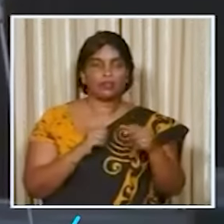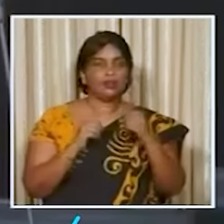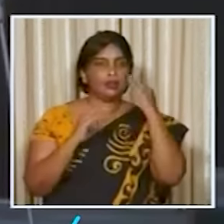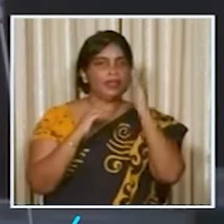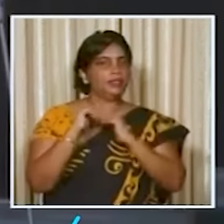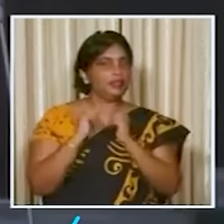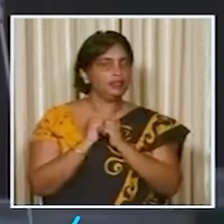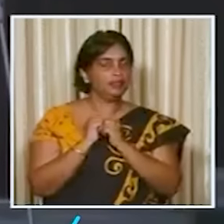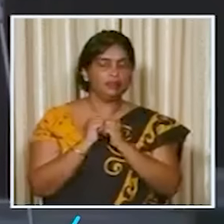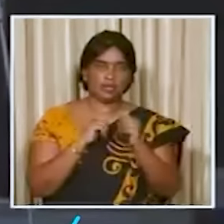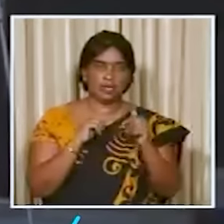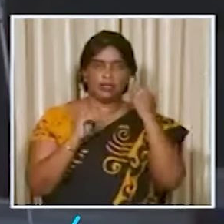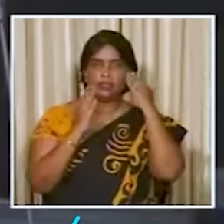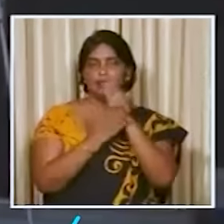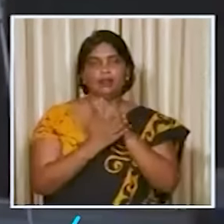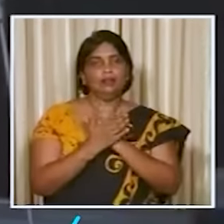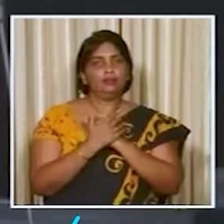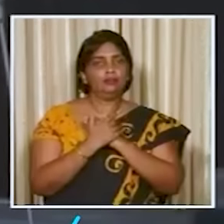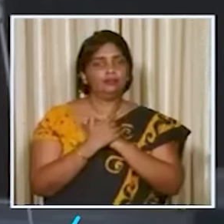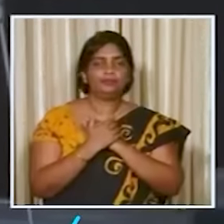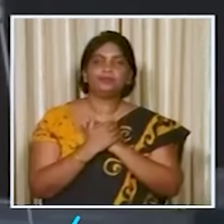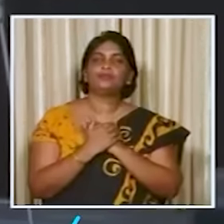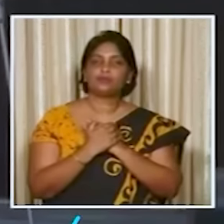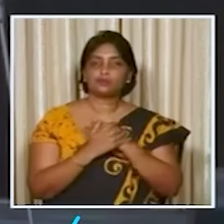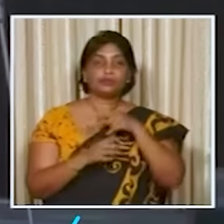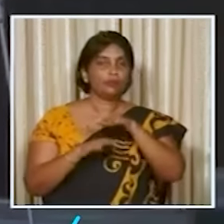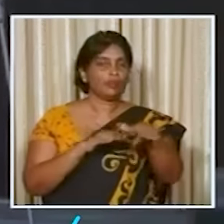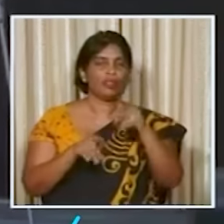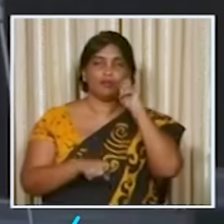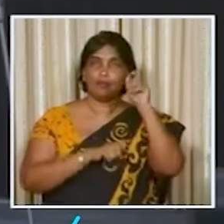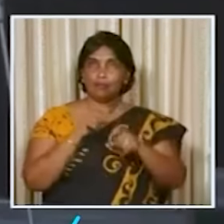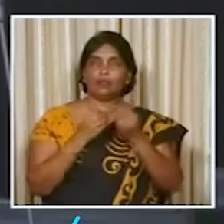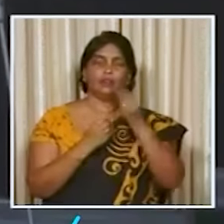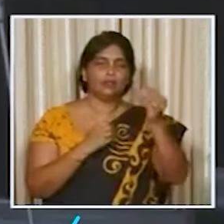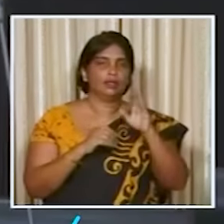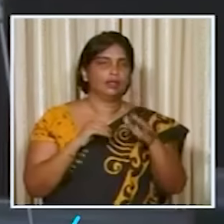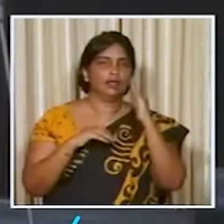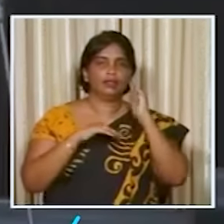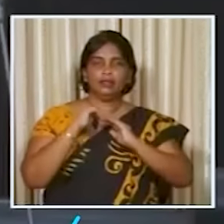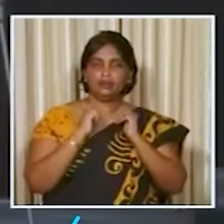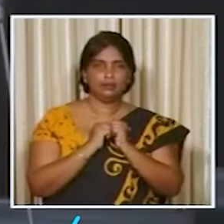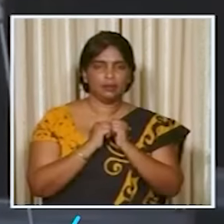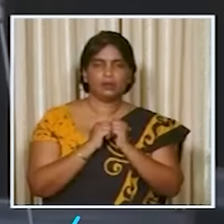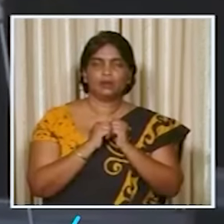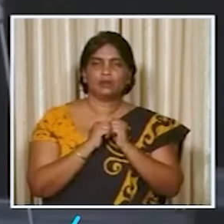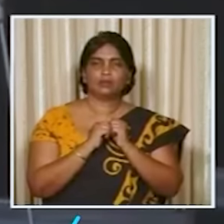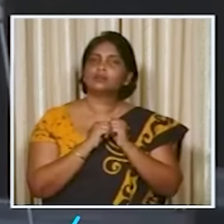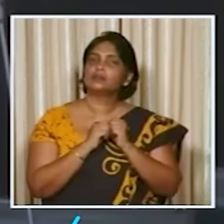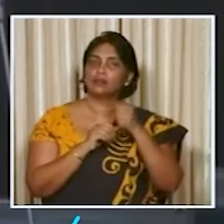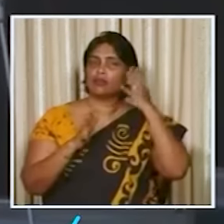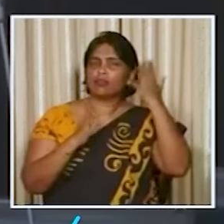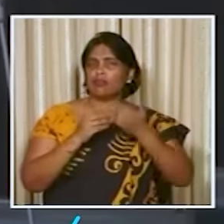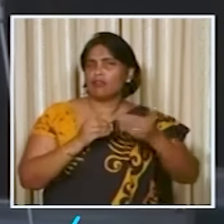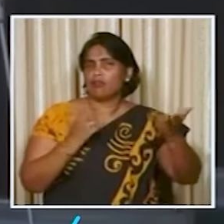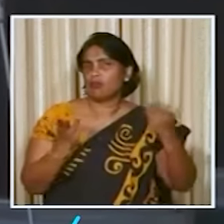වැඩ කටයුතු කිරීමේ බලය ජනතා විමුක්ති පෙරමුණේ බිම් මට්ටමේ ඉන්න සමාජිකයට ලබා දෙනවා කියලා. මම දන්නේ මොන ලෝකයකටද මේ අරගෙන යන්නේ